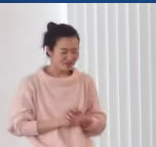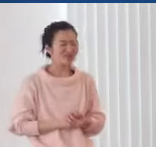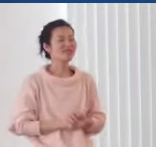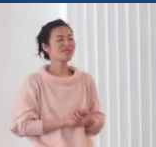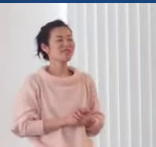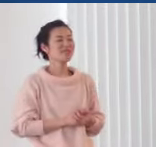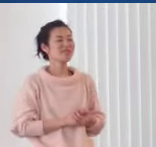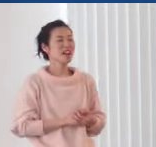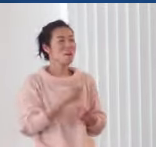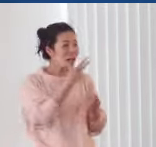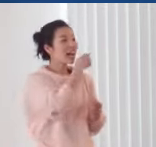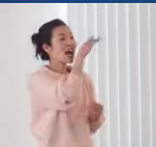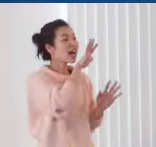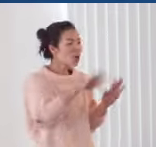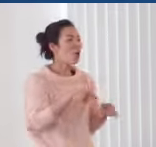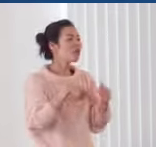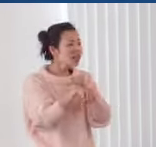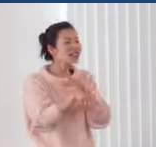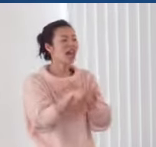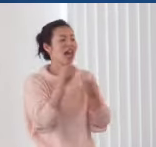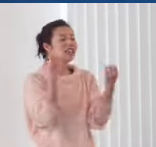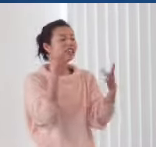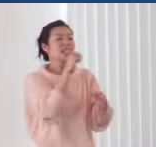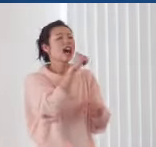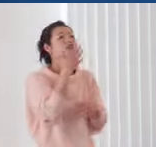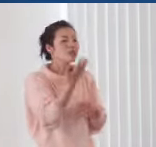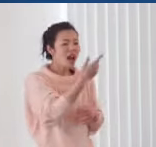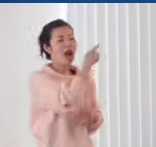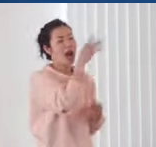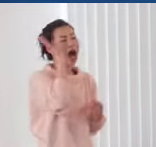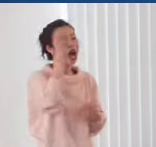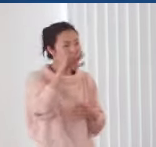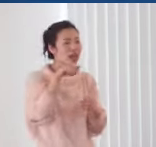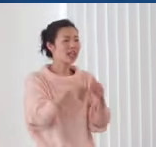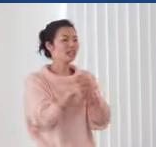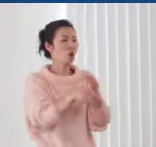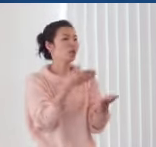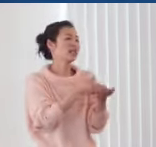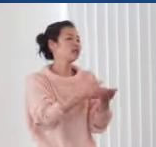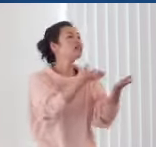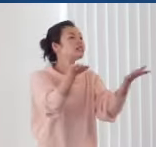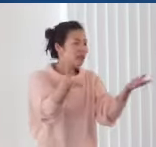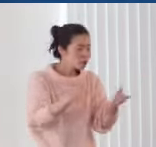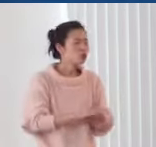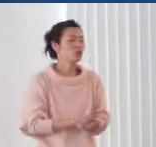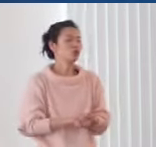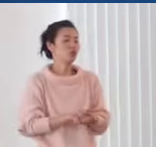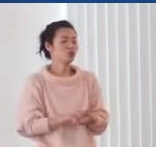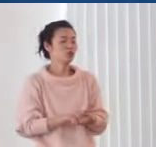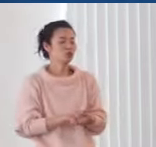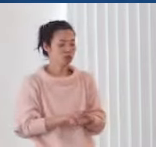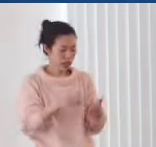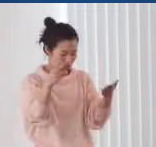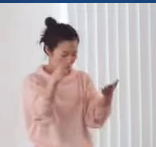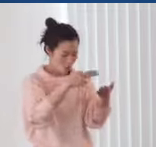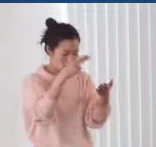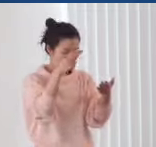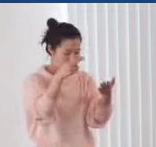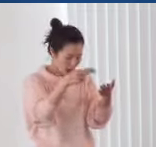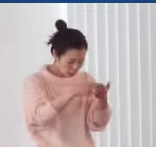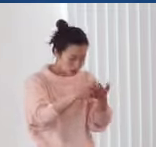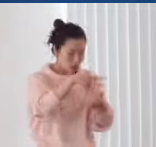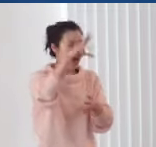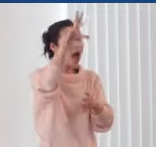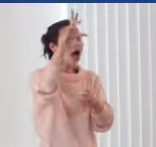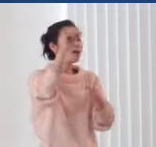伝道者の書の3章11節を選びました。その理由は後でお話をいたします。お読みいたします。神のな